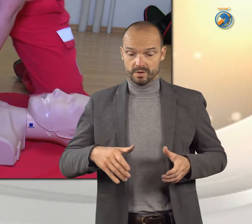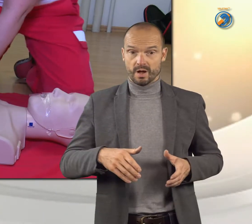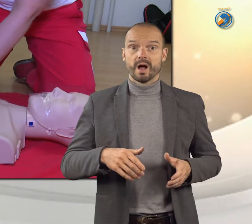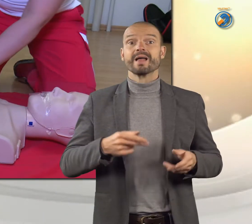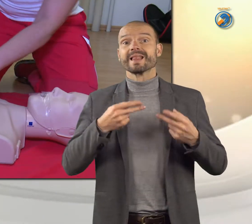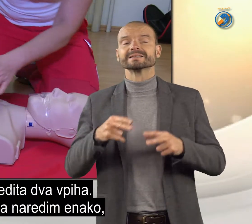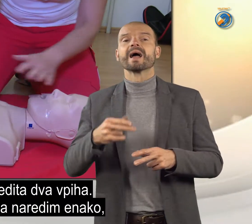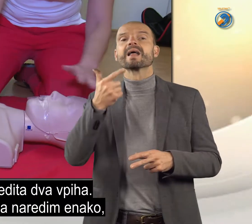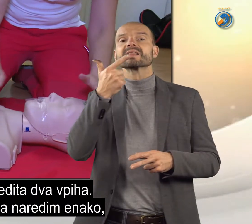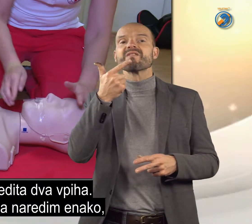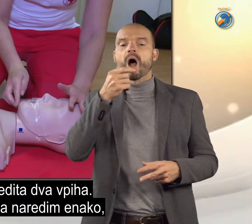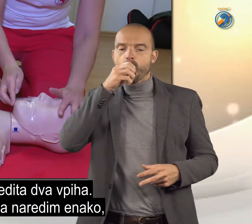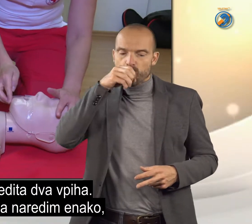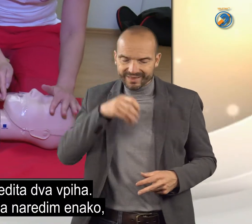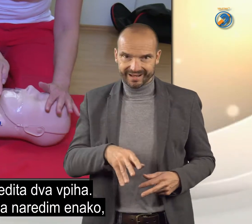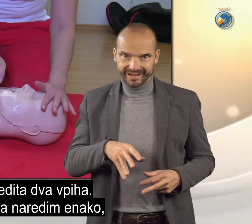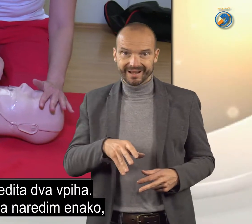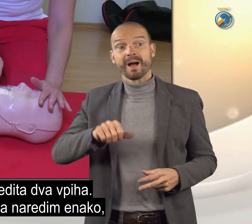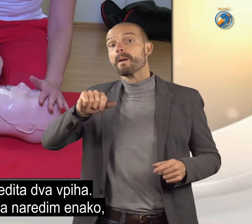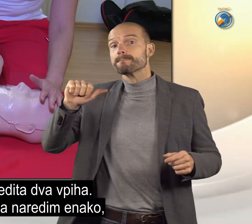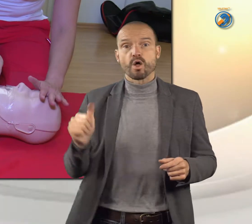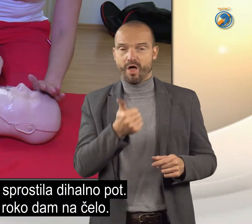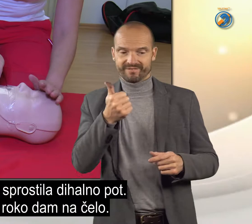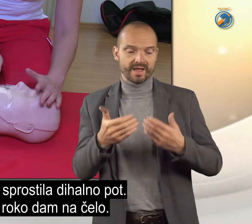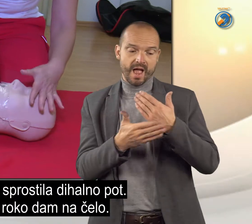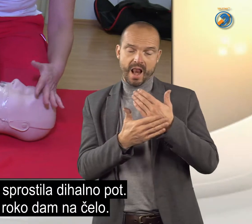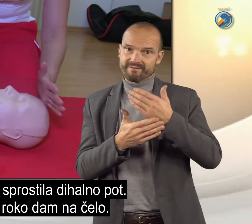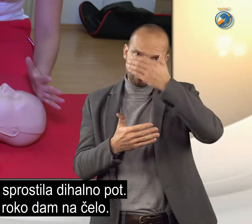12, Sledita 2 vpiha. Vpih naredim enako, kot